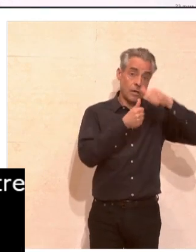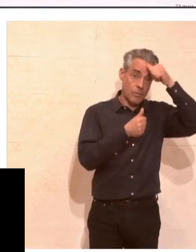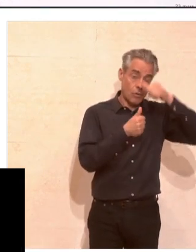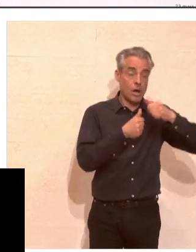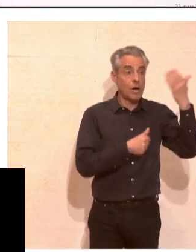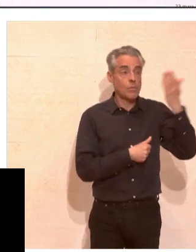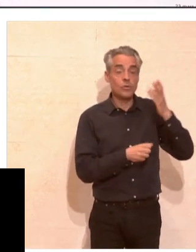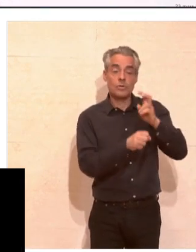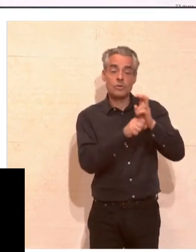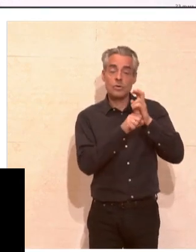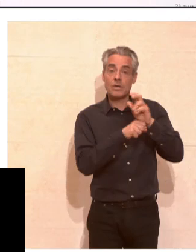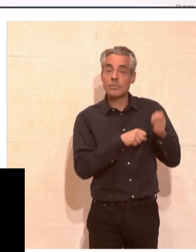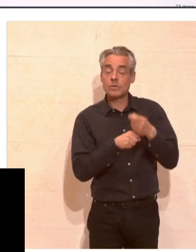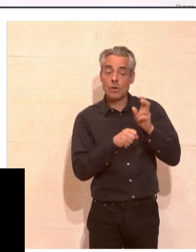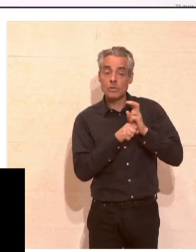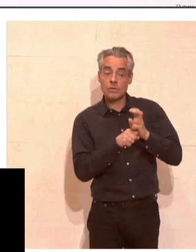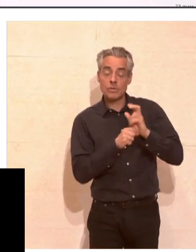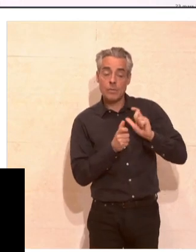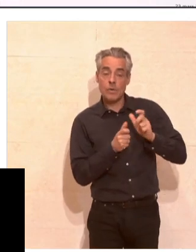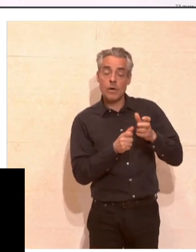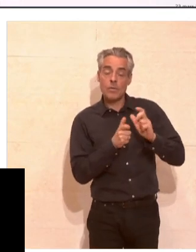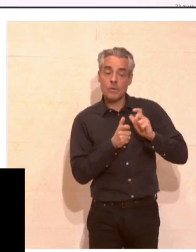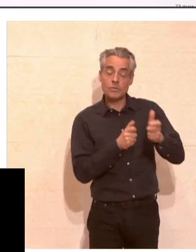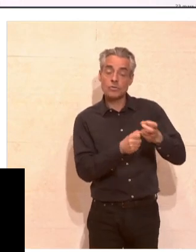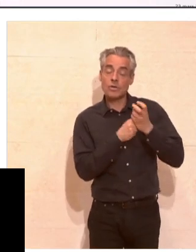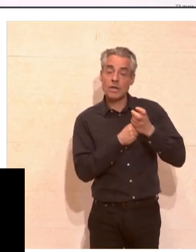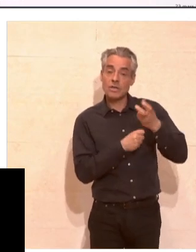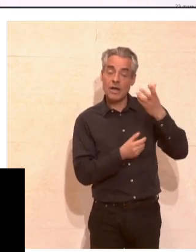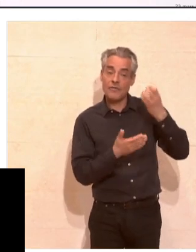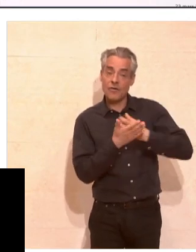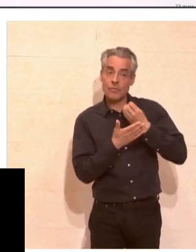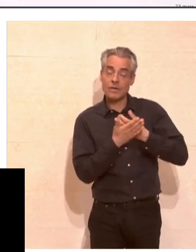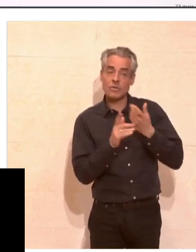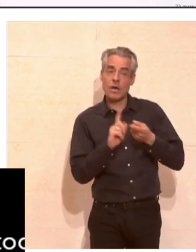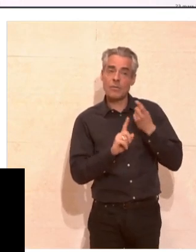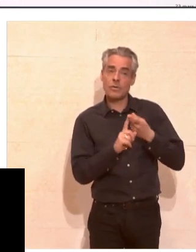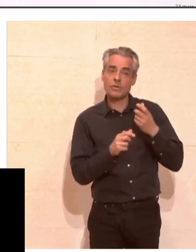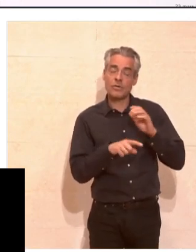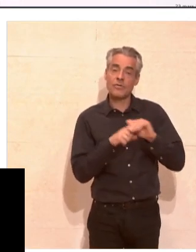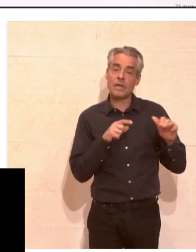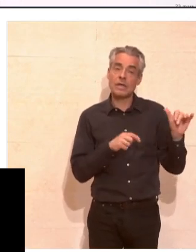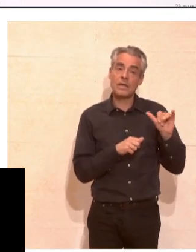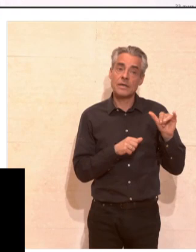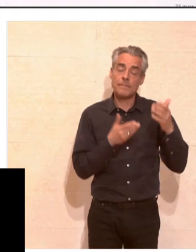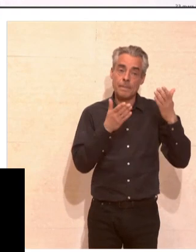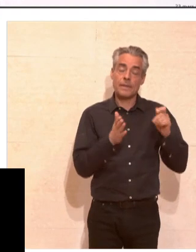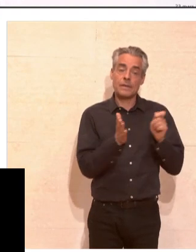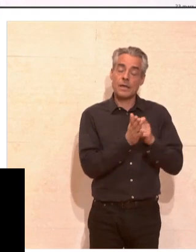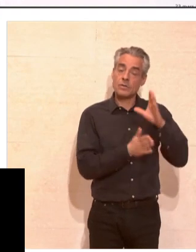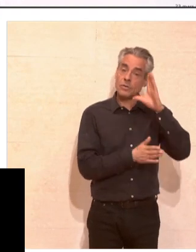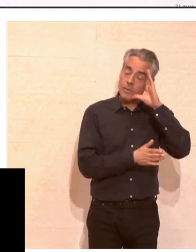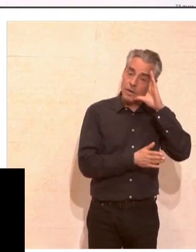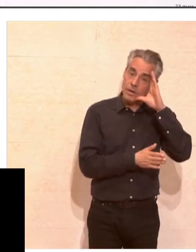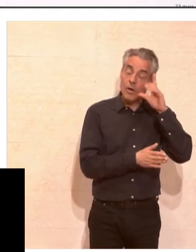besoin de stocker. Et ce processus de stockage des informations, il est principalement effectué pendant le